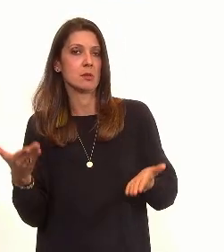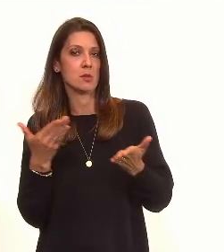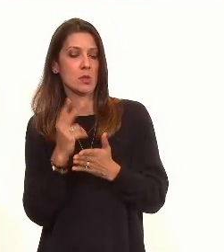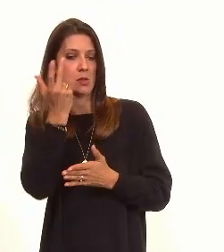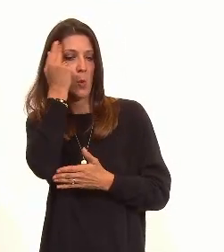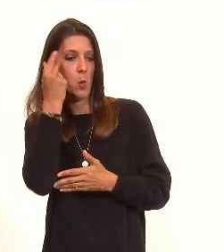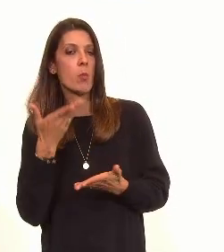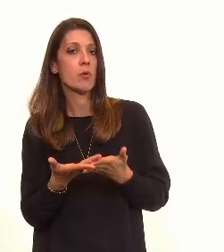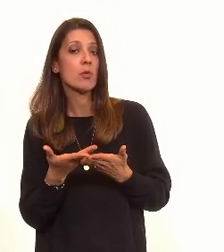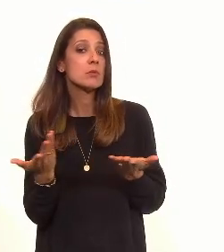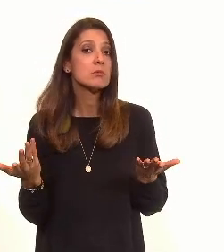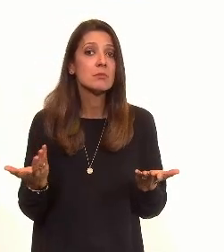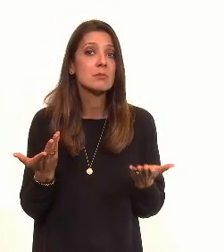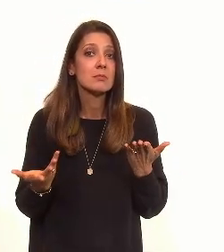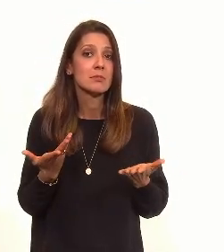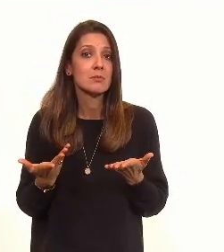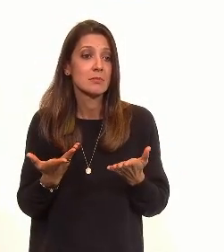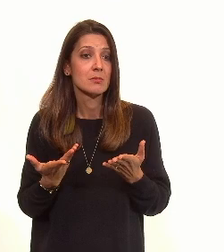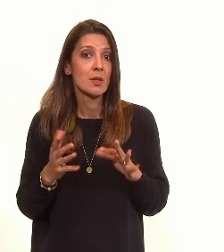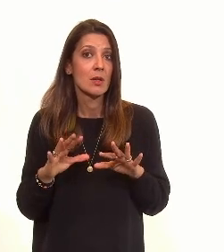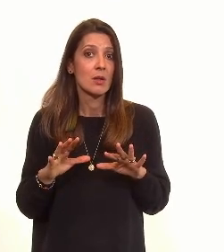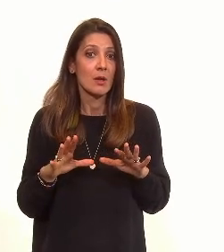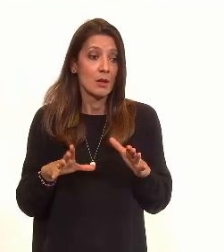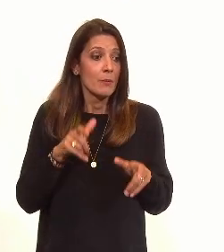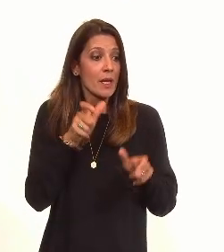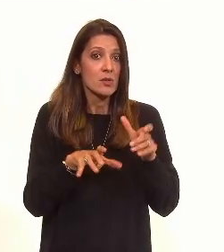social. Alors, ouais, on les voit.